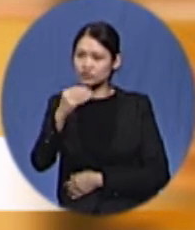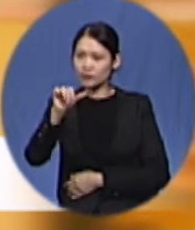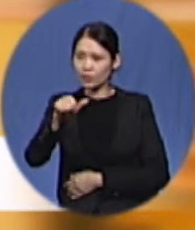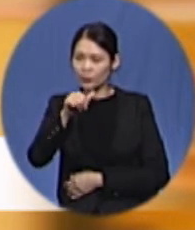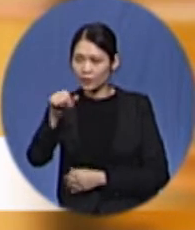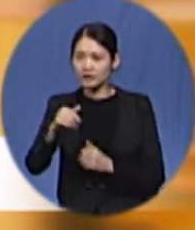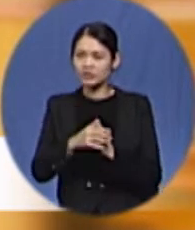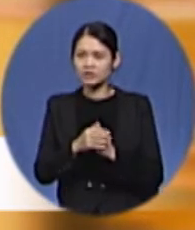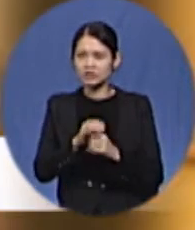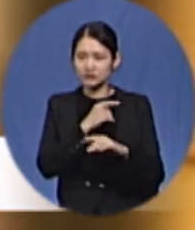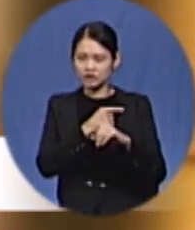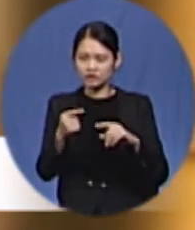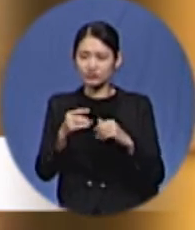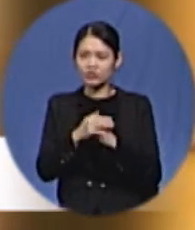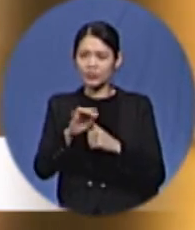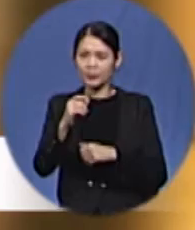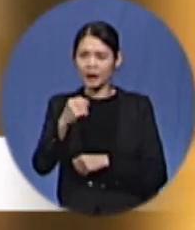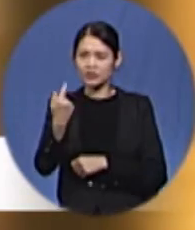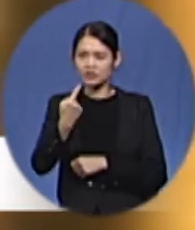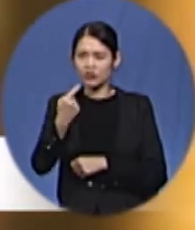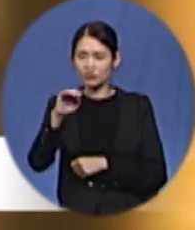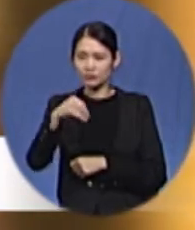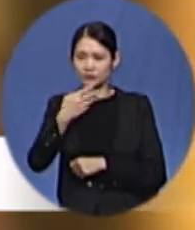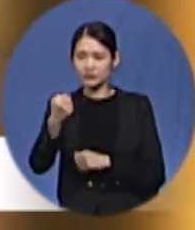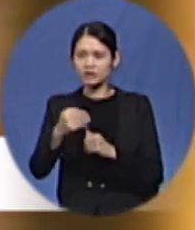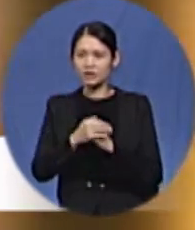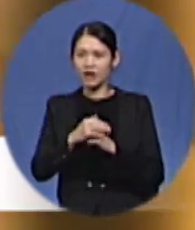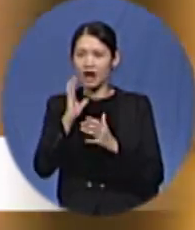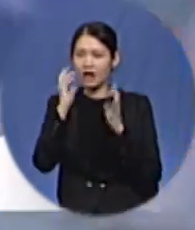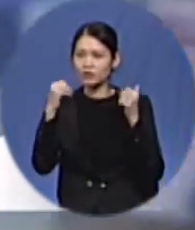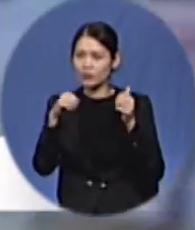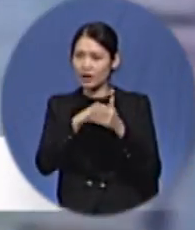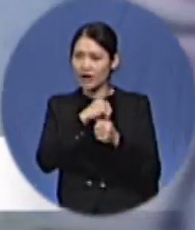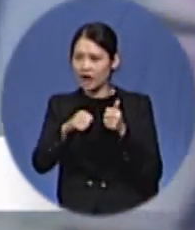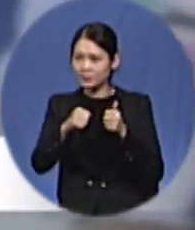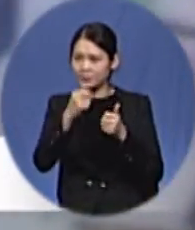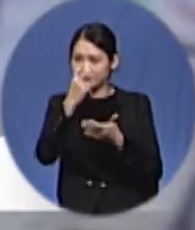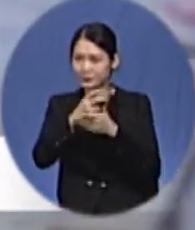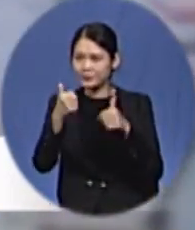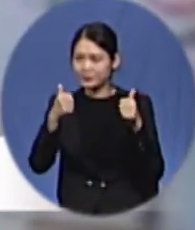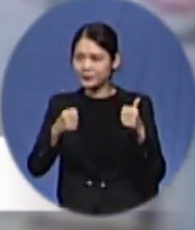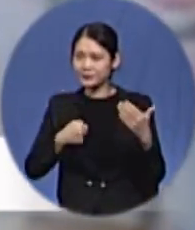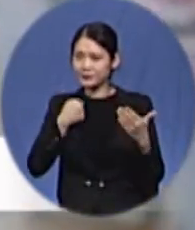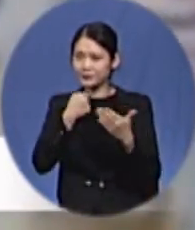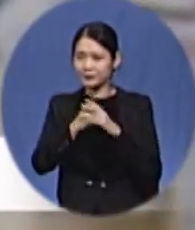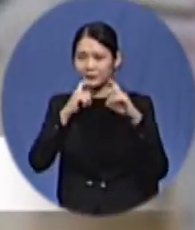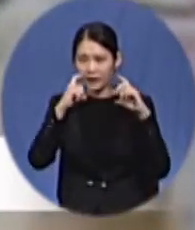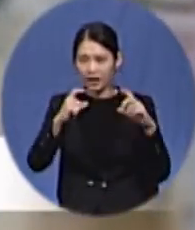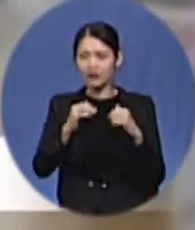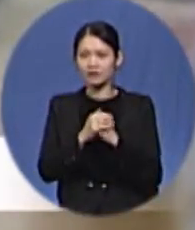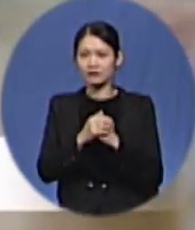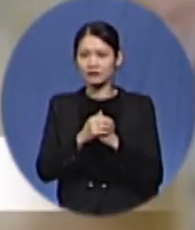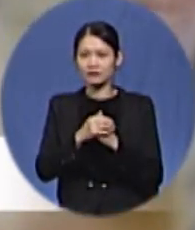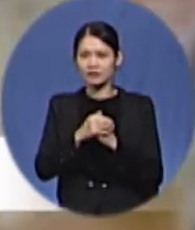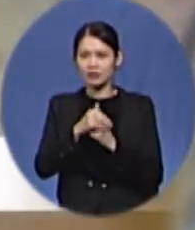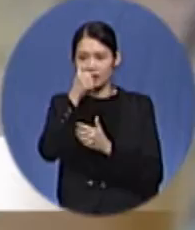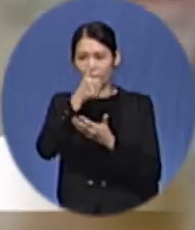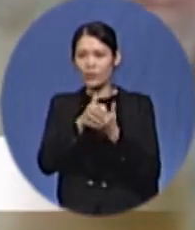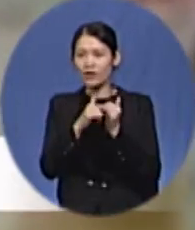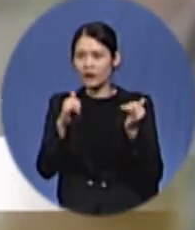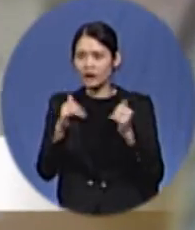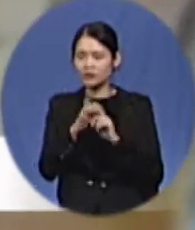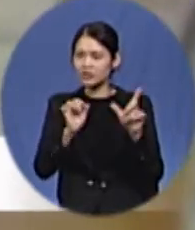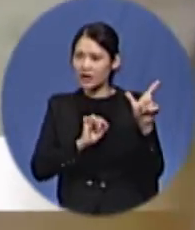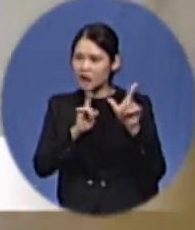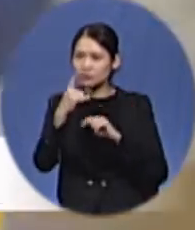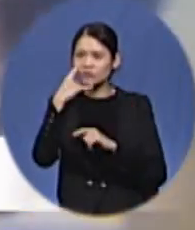중 11,709건이 아동학대 사례로 판정받았습니다. 가해자의 80%는 부모였으며 학대